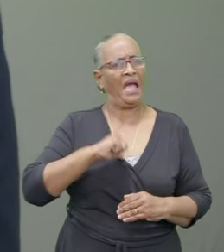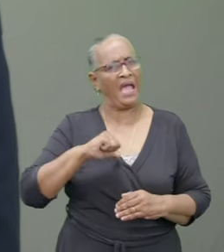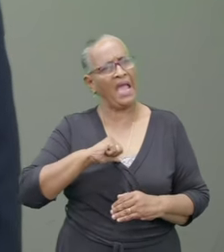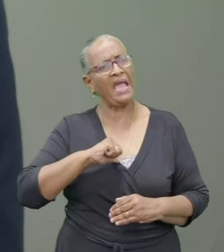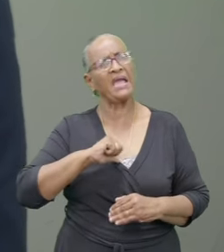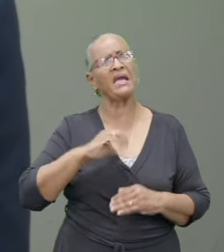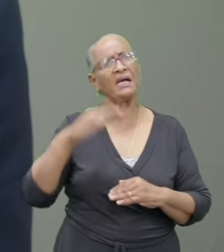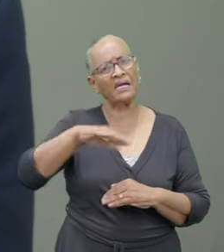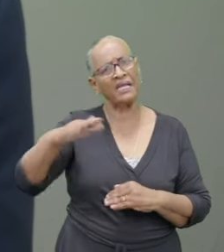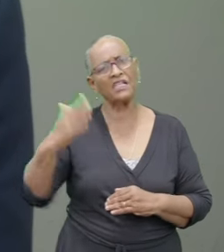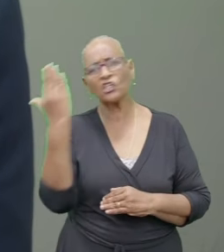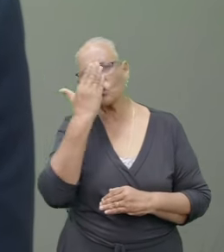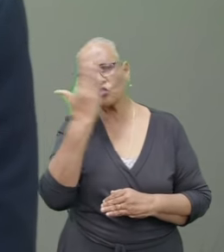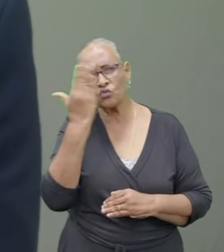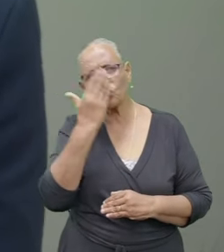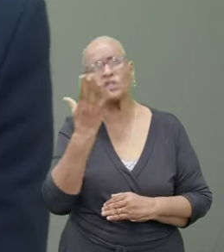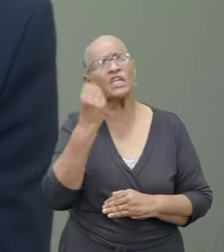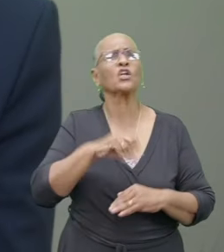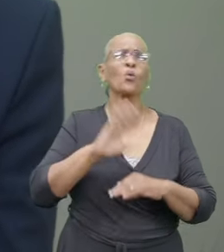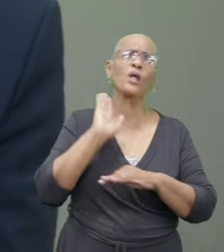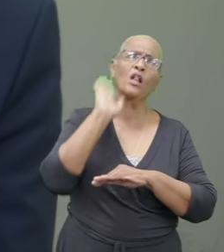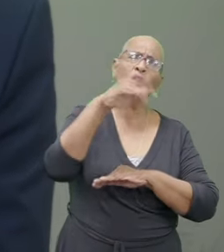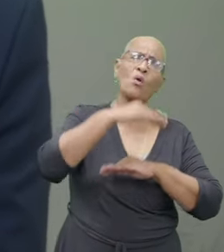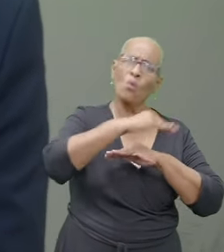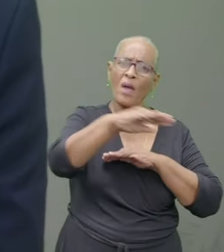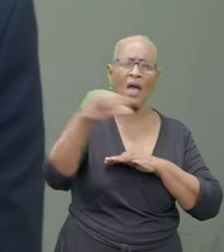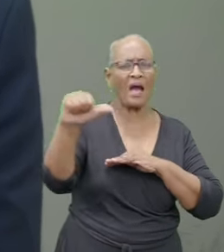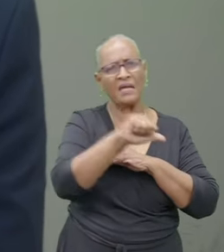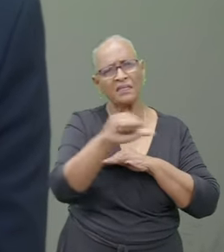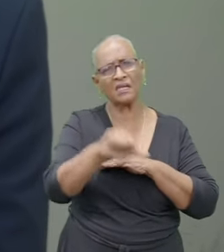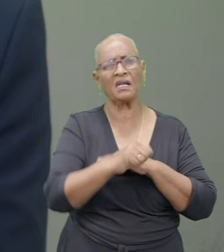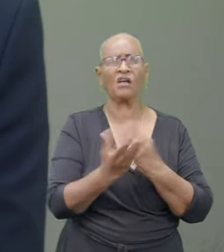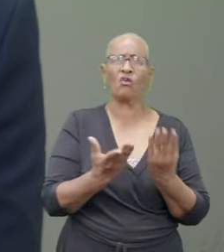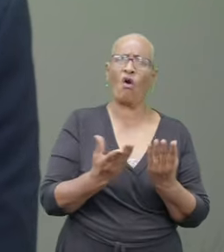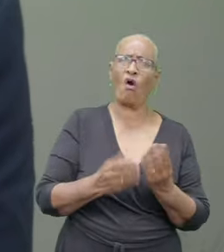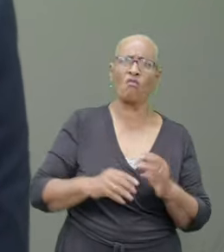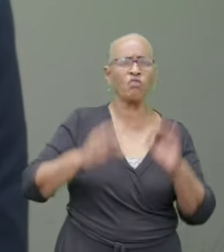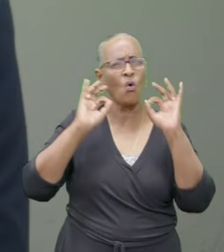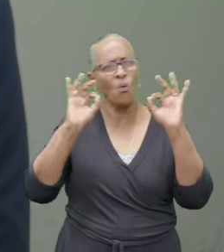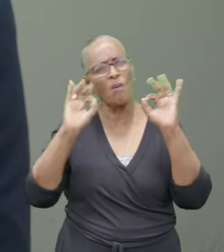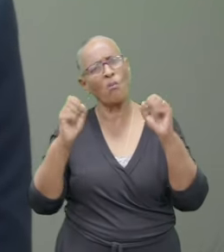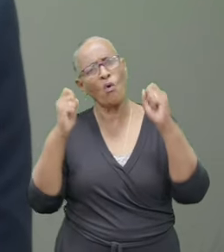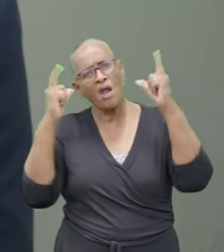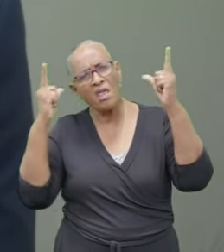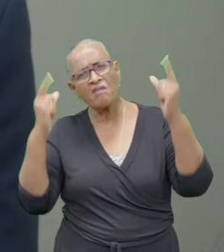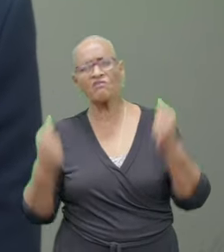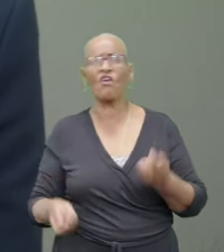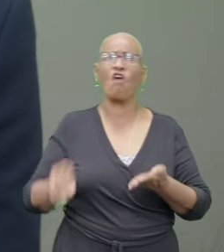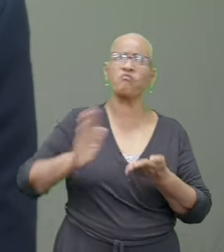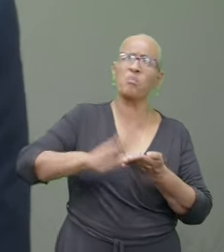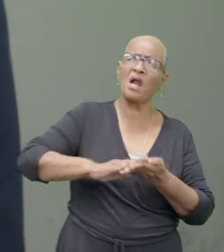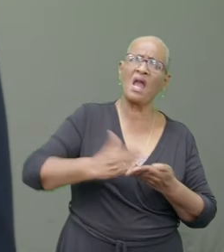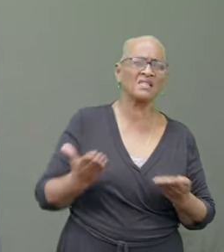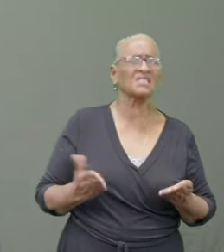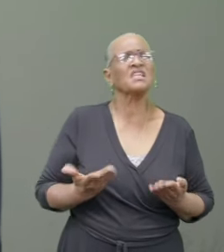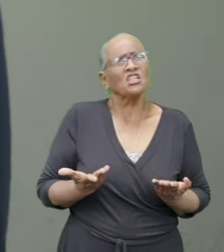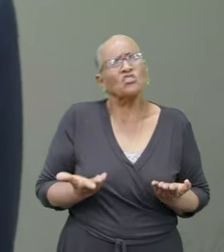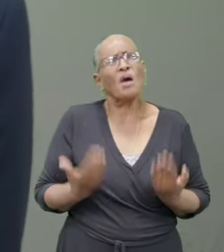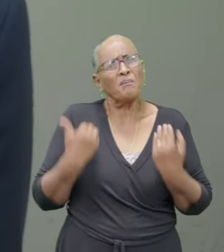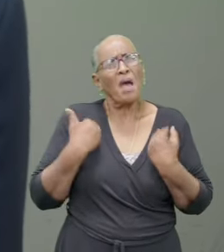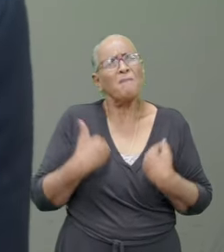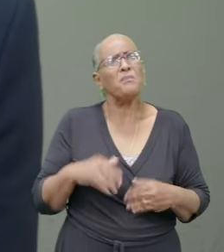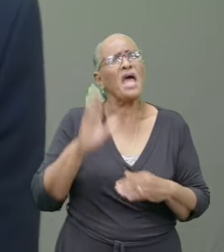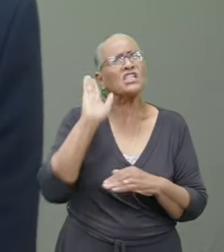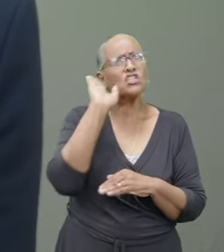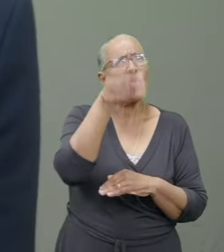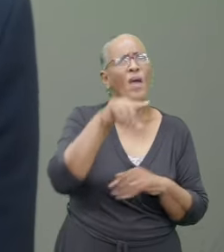gaan studeren, om het ontbreken van andere secundaire voorzieningen, om belastingredenen, of noem het dat ook. U weet, de regering